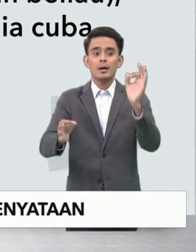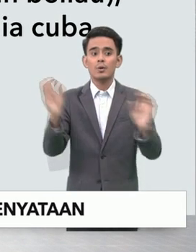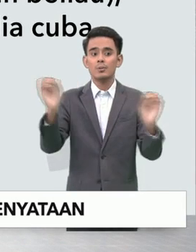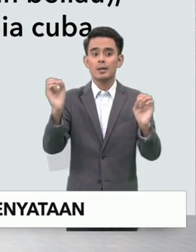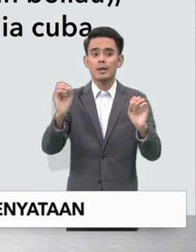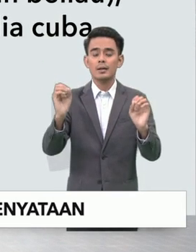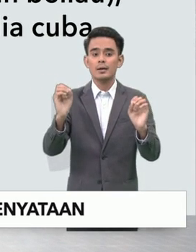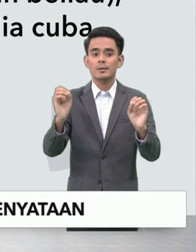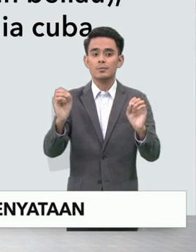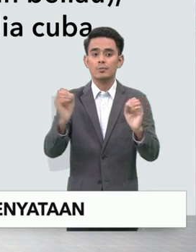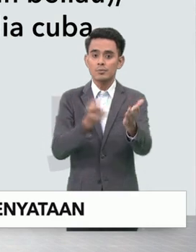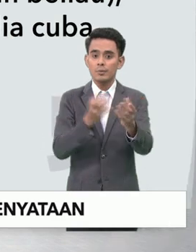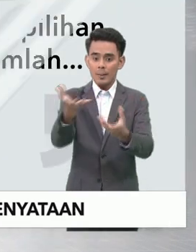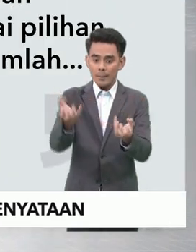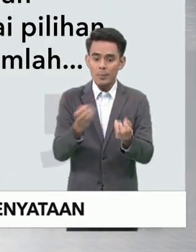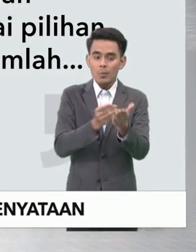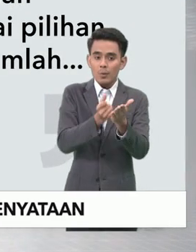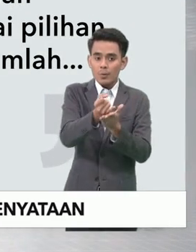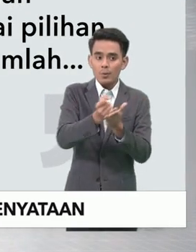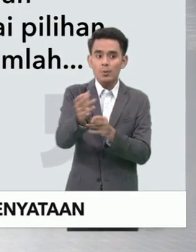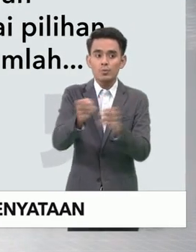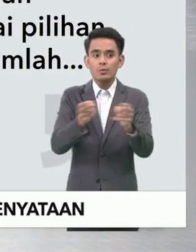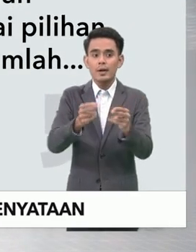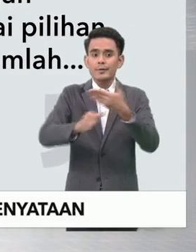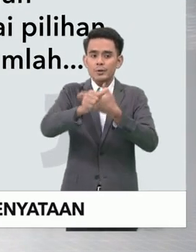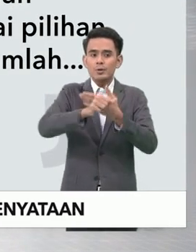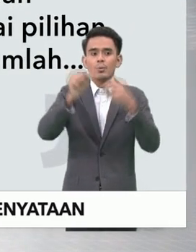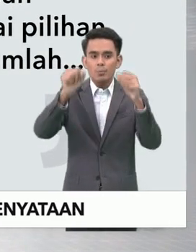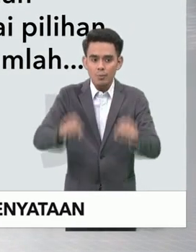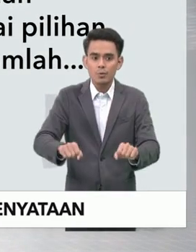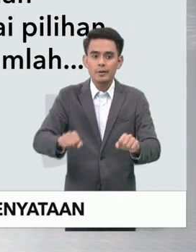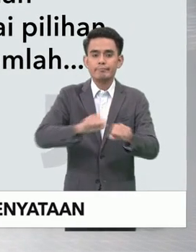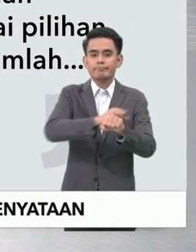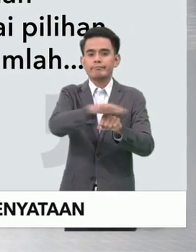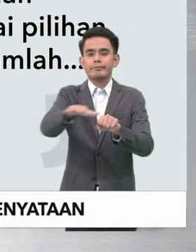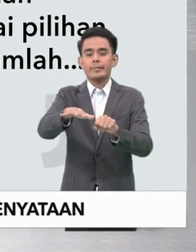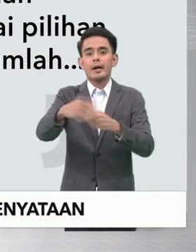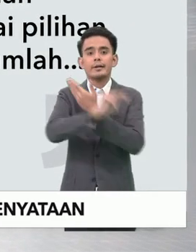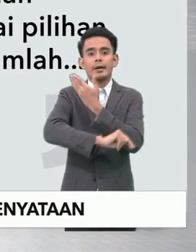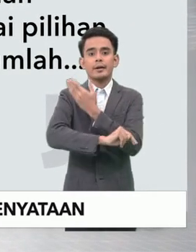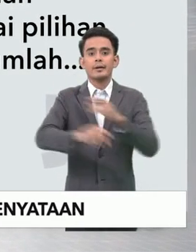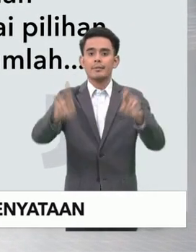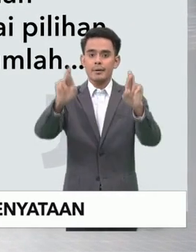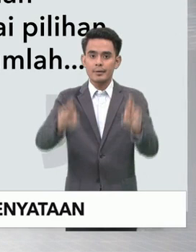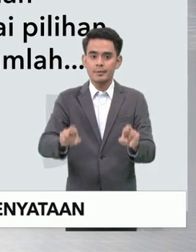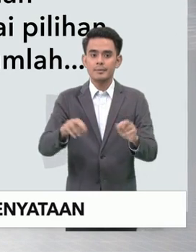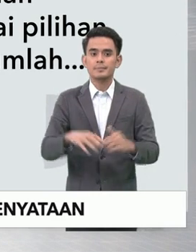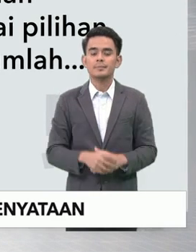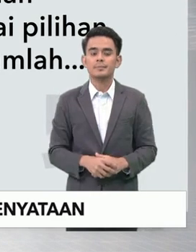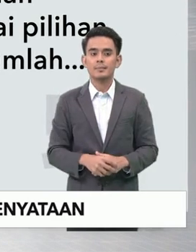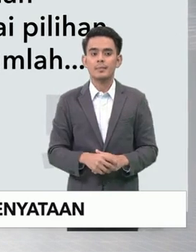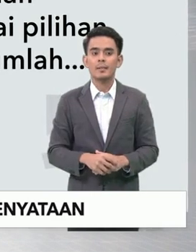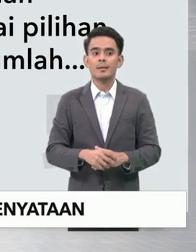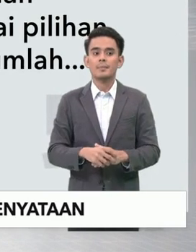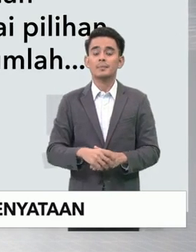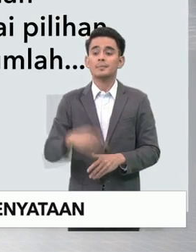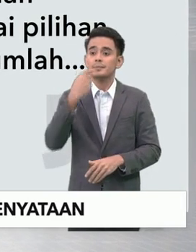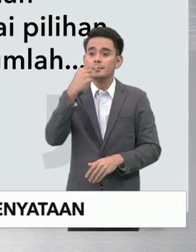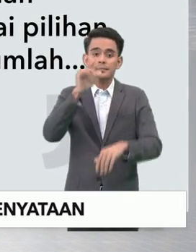dan accountability untuk usaha yang berisiko yang akan memberikan impak besar kepada negeri dan rakyat. Yee pada Selasa memberi